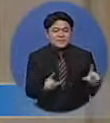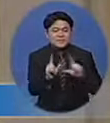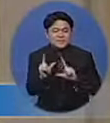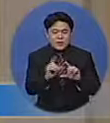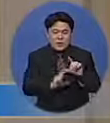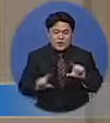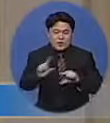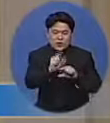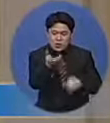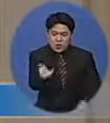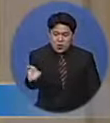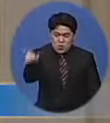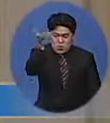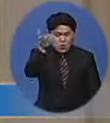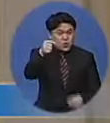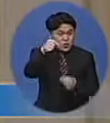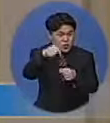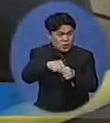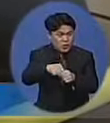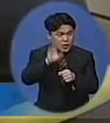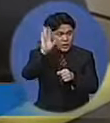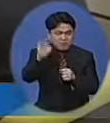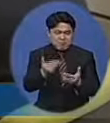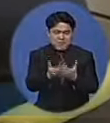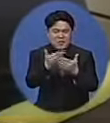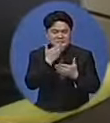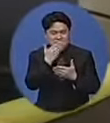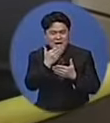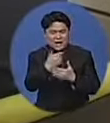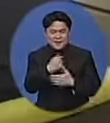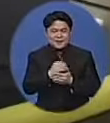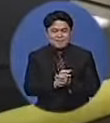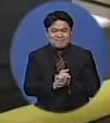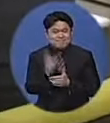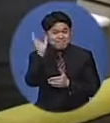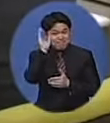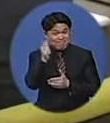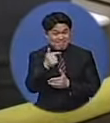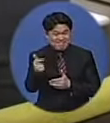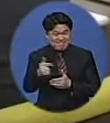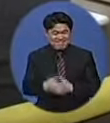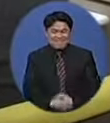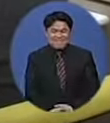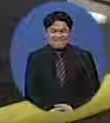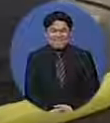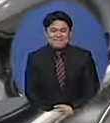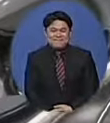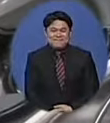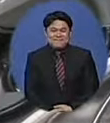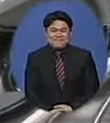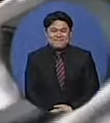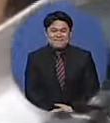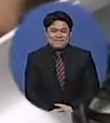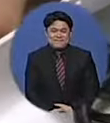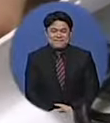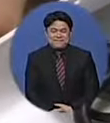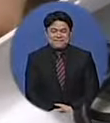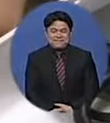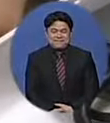단계 높이는 복합공간으로 거듭날 것으로 기대됩니다. 복지TV 뉴스